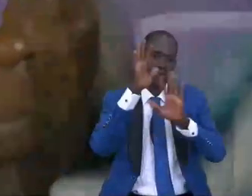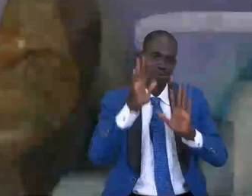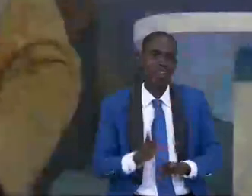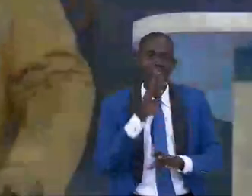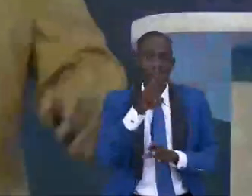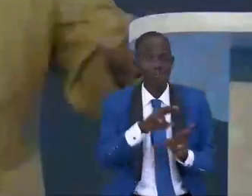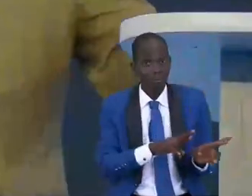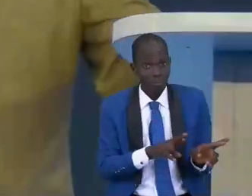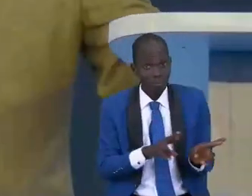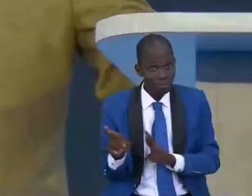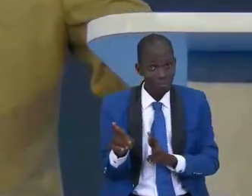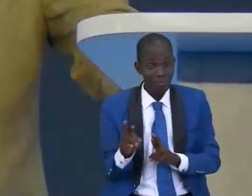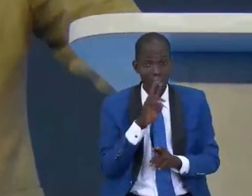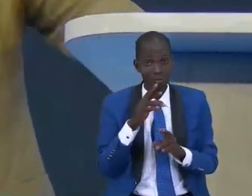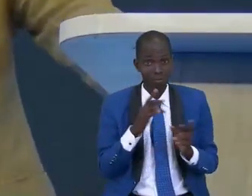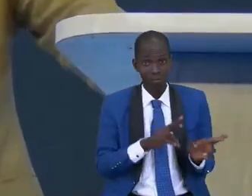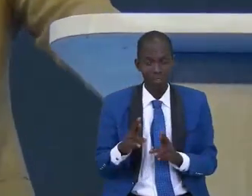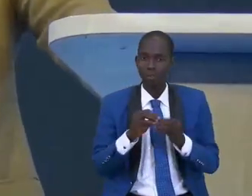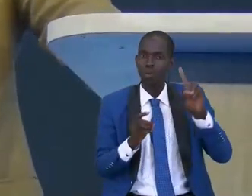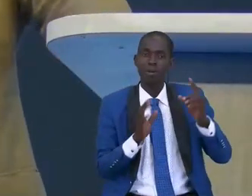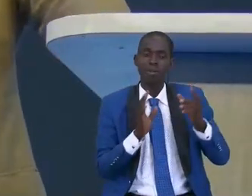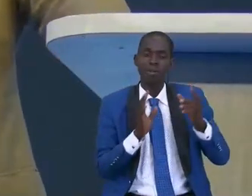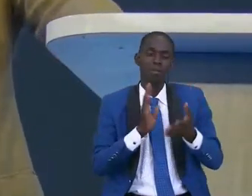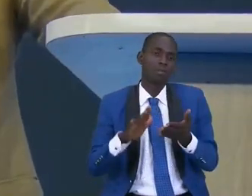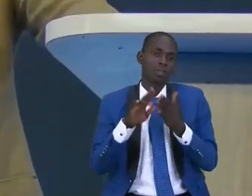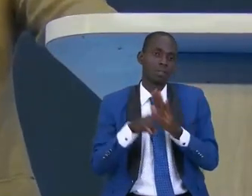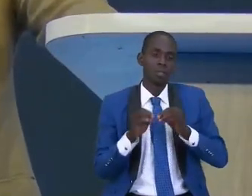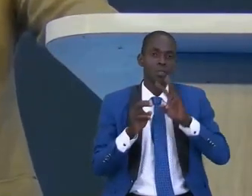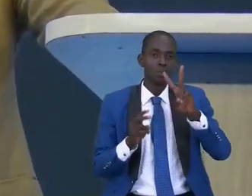Êtes-vous prêts? Le pardon numéro 1. La